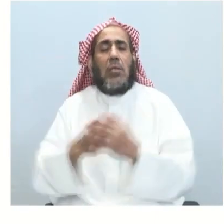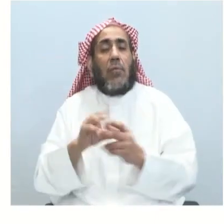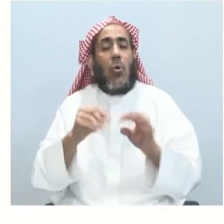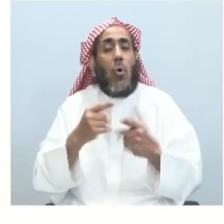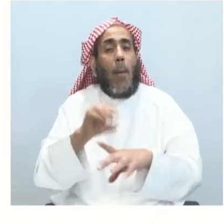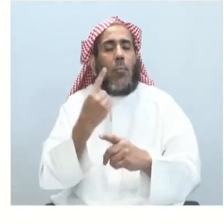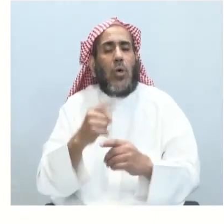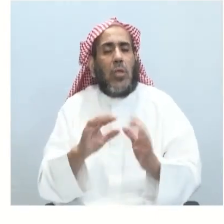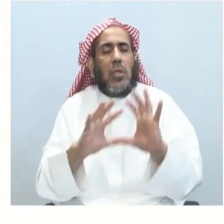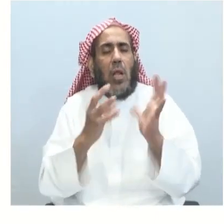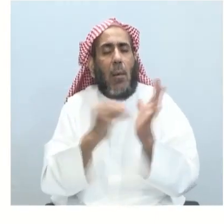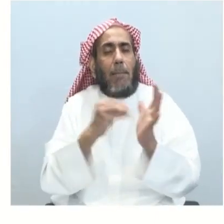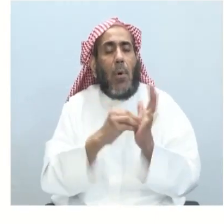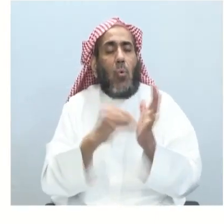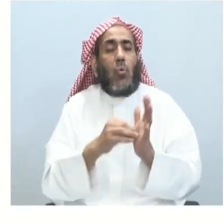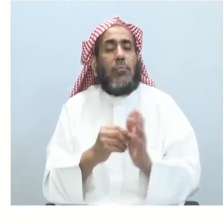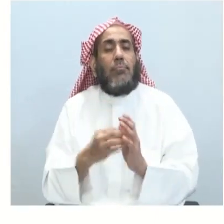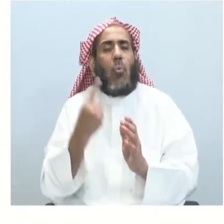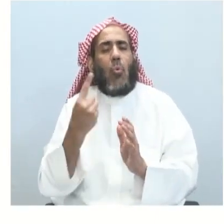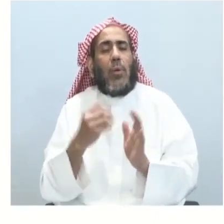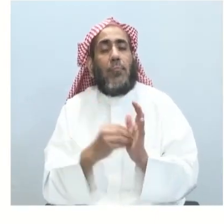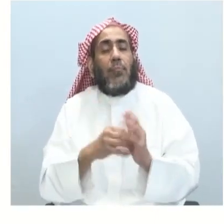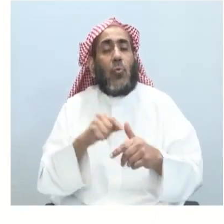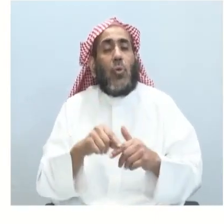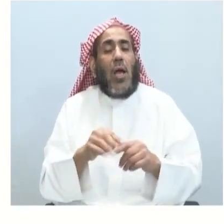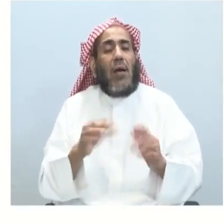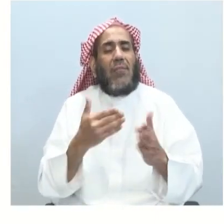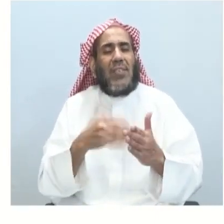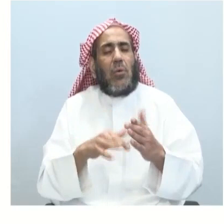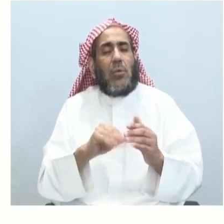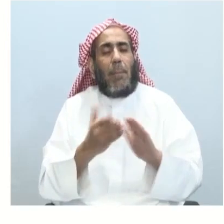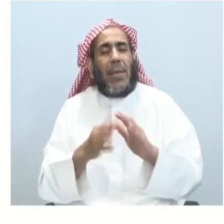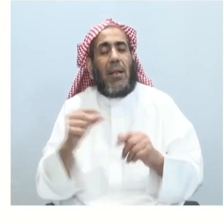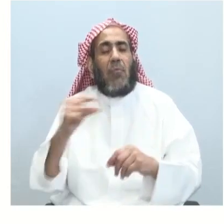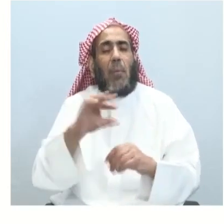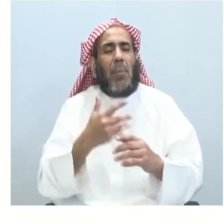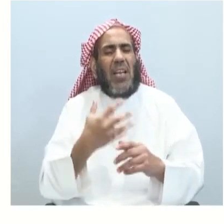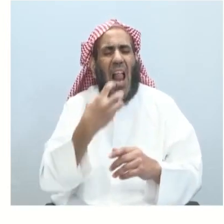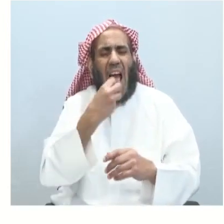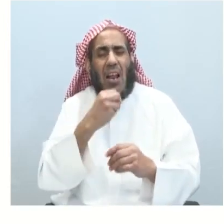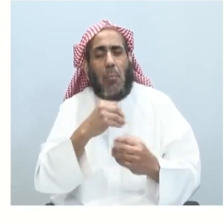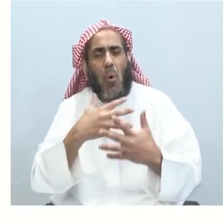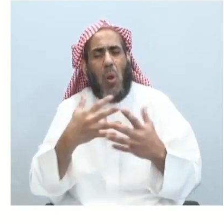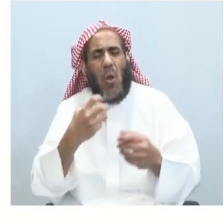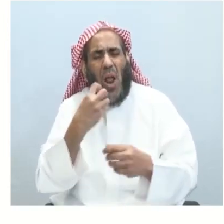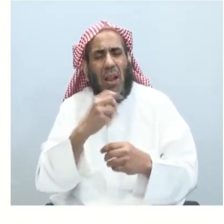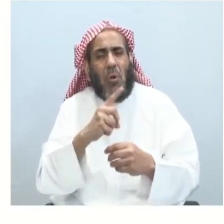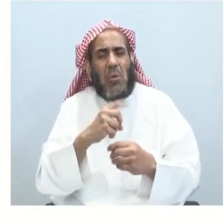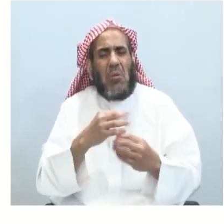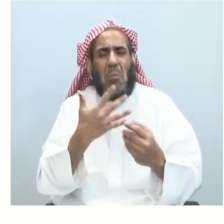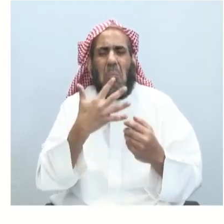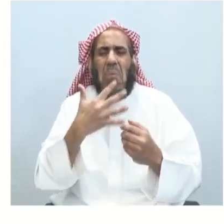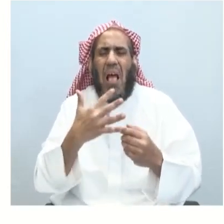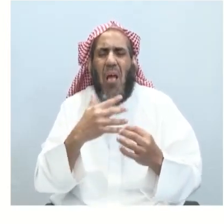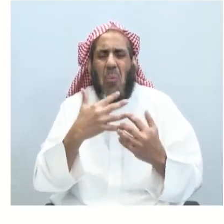وحده الموضوع يتكلم في موضوع في موضوع واحد وايضا هنا في التوسط ب في المفردات بين الغرابه والابتذال لم يكن غريب ولم ياتي ايضا